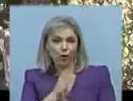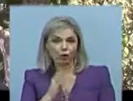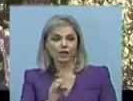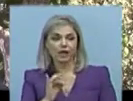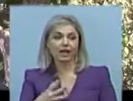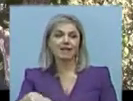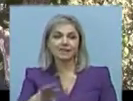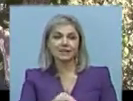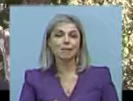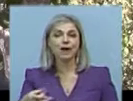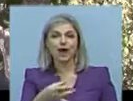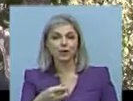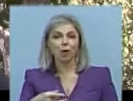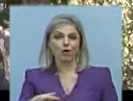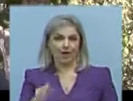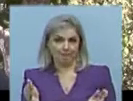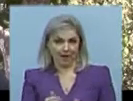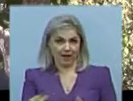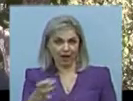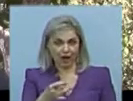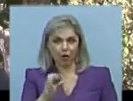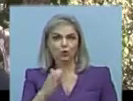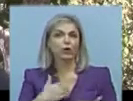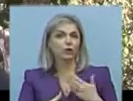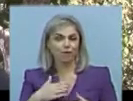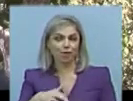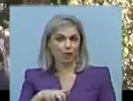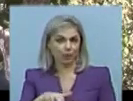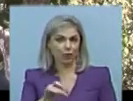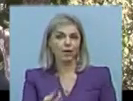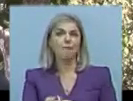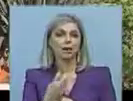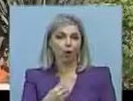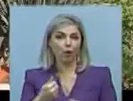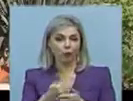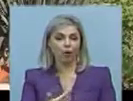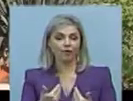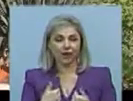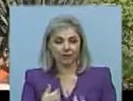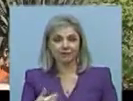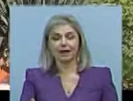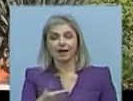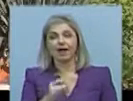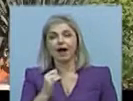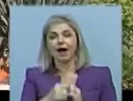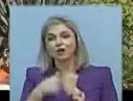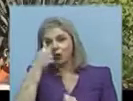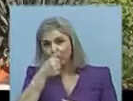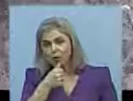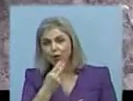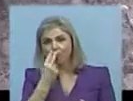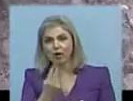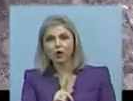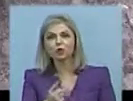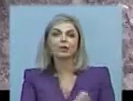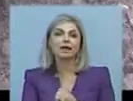всім мешканцям мікрорайону завжди з задоволенням проходять і приходять до нас. Кожного року ми показуємо, що у нас